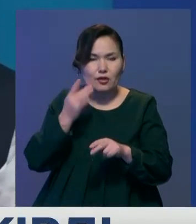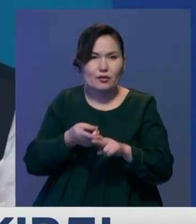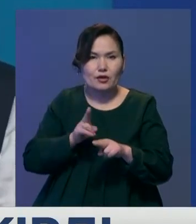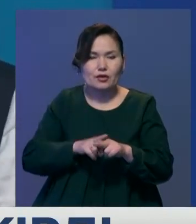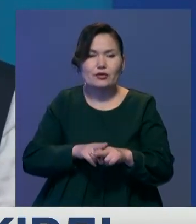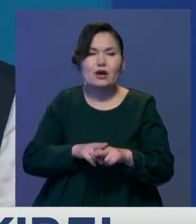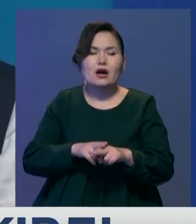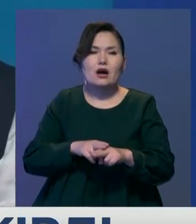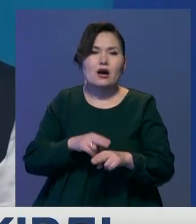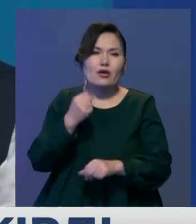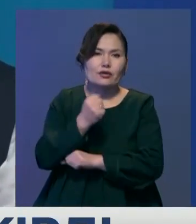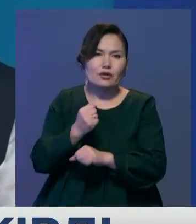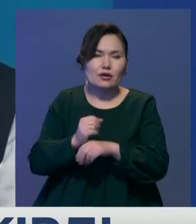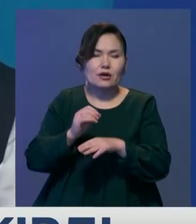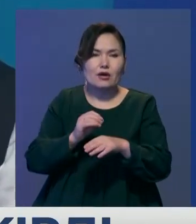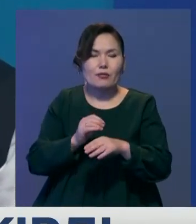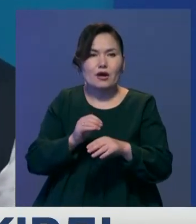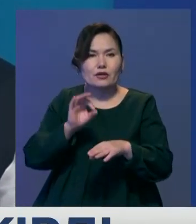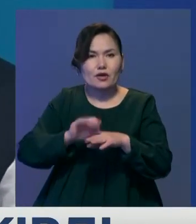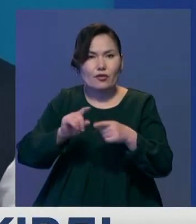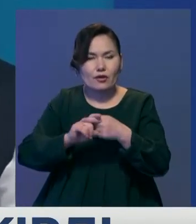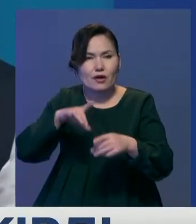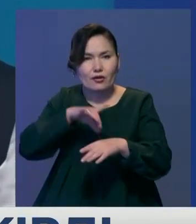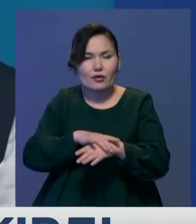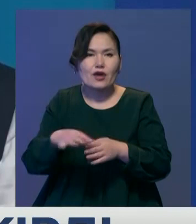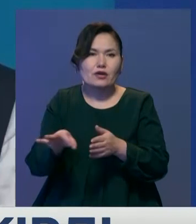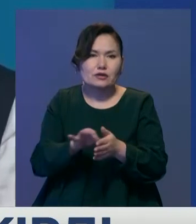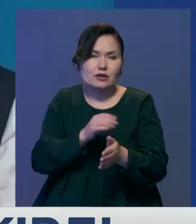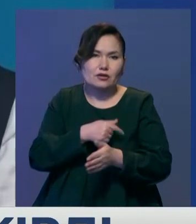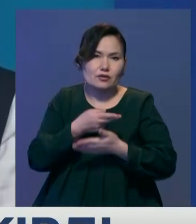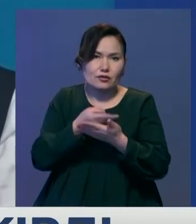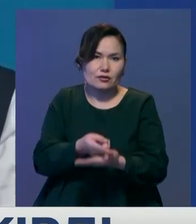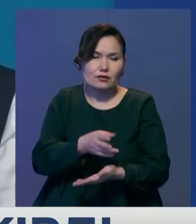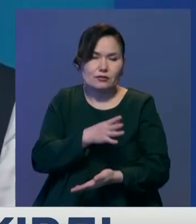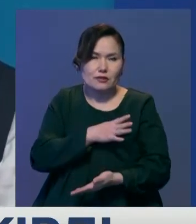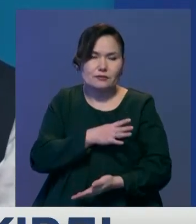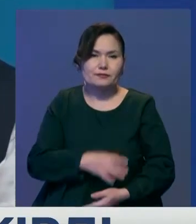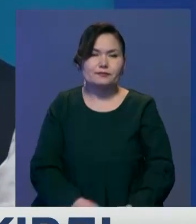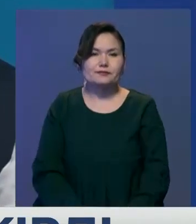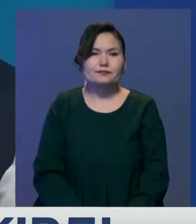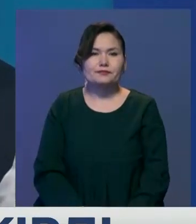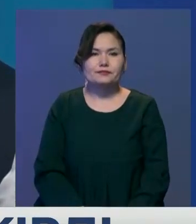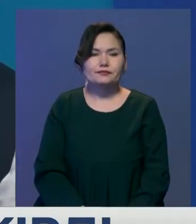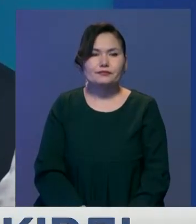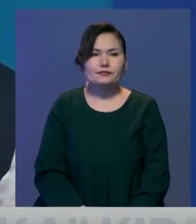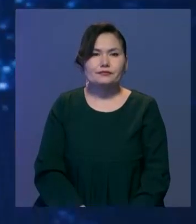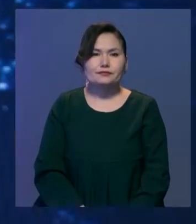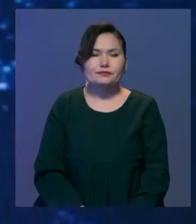шыққан науқастармен қарым-қатынаста болған адамдардың арасында бүгінгі көптеп тіркеліп отыр.